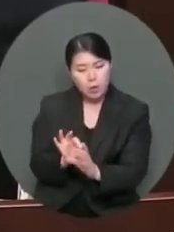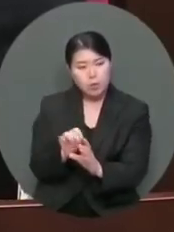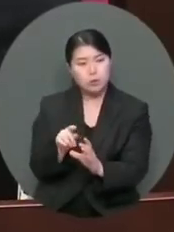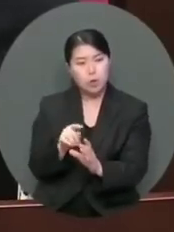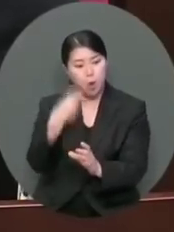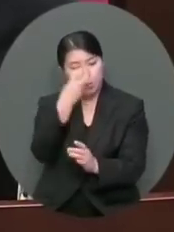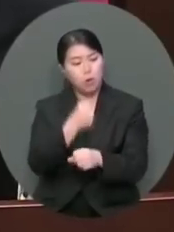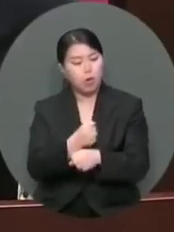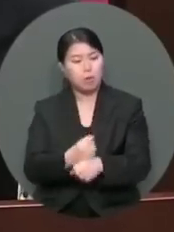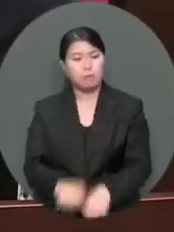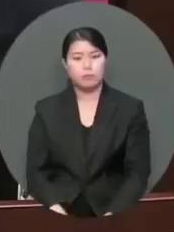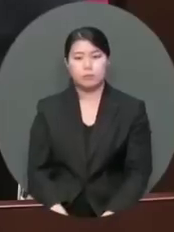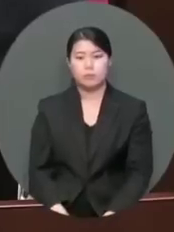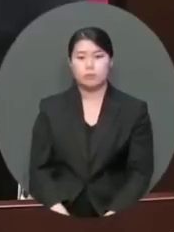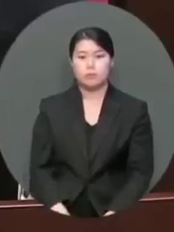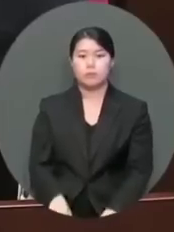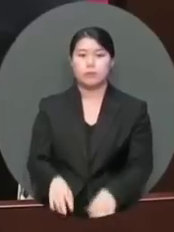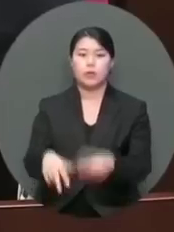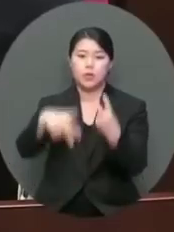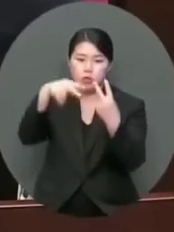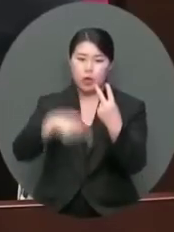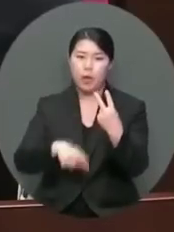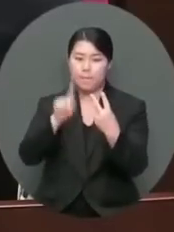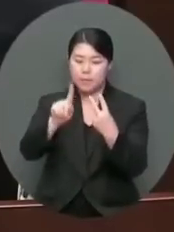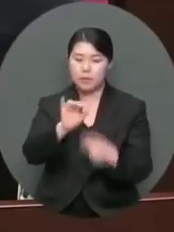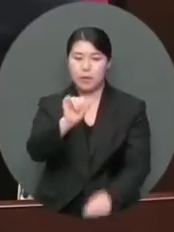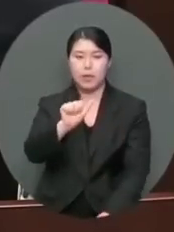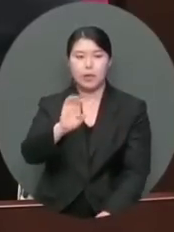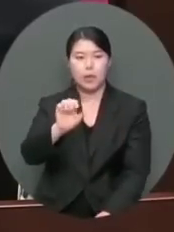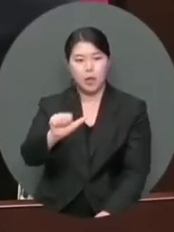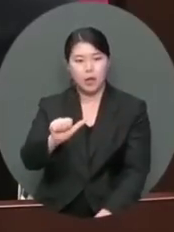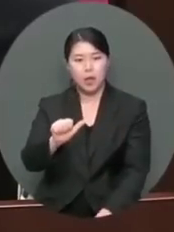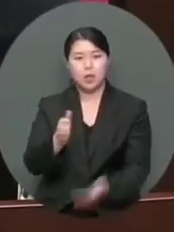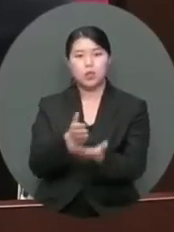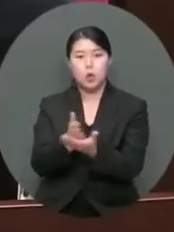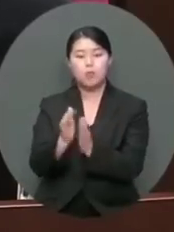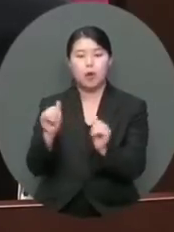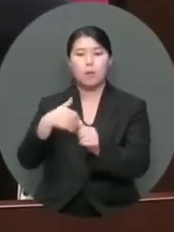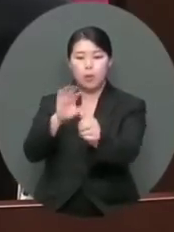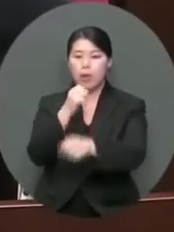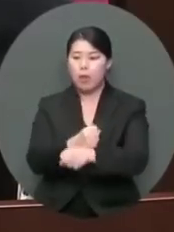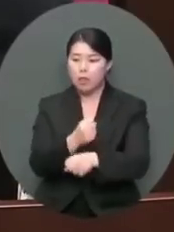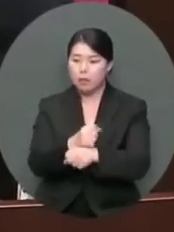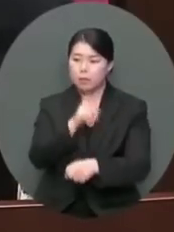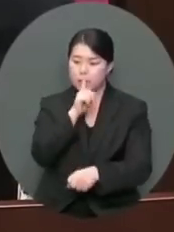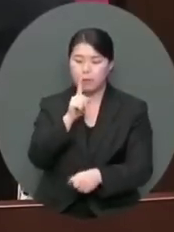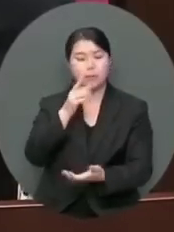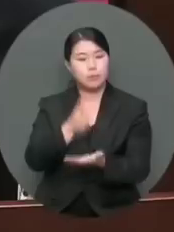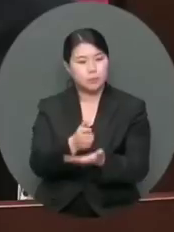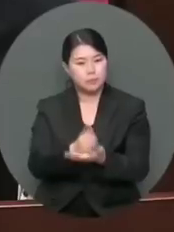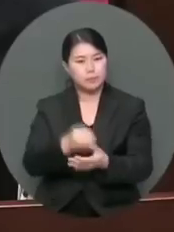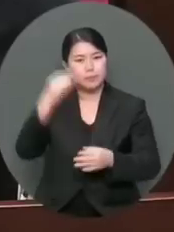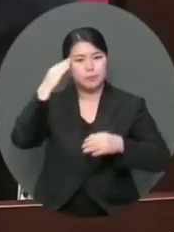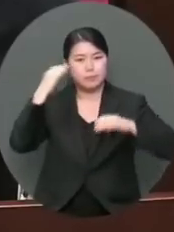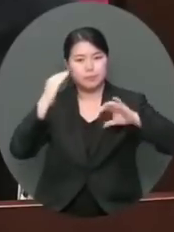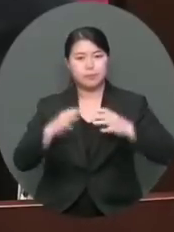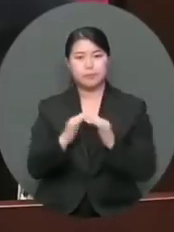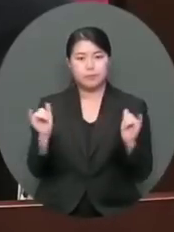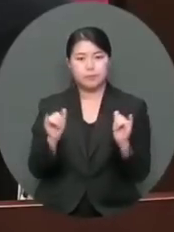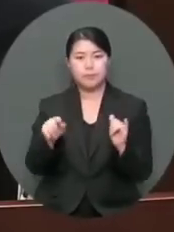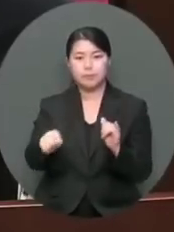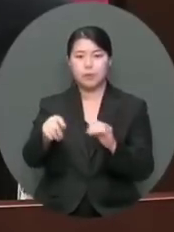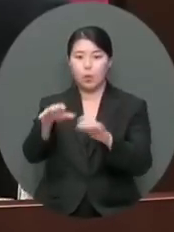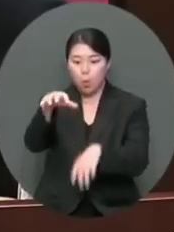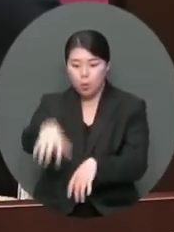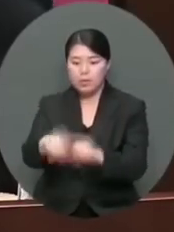딴 말씀을 하시죠. 자, 2주에 한 번씩 일본 IAEA 사무소에서 전문가 보내겠다 하실 게 아니라 우리나라 과학자들이 후쿠시마 방류